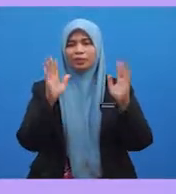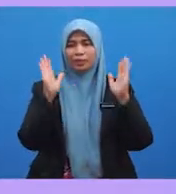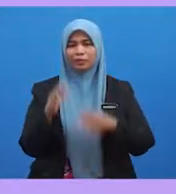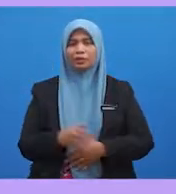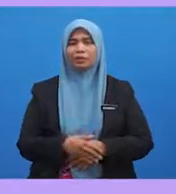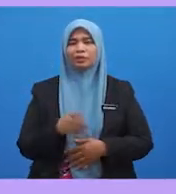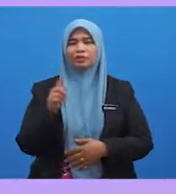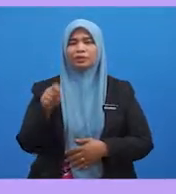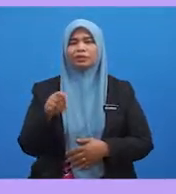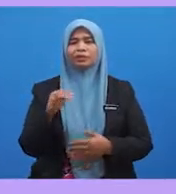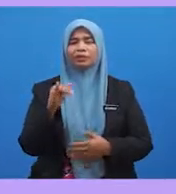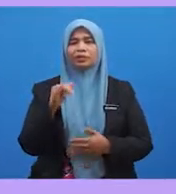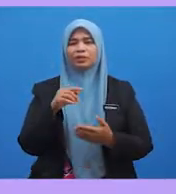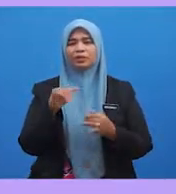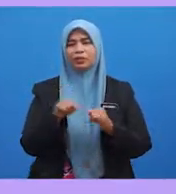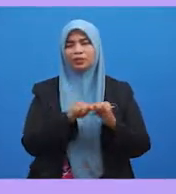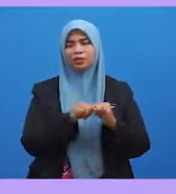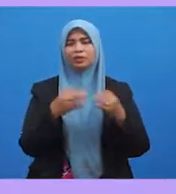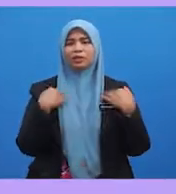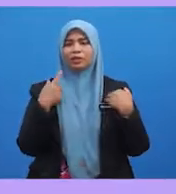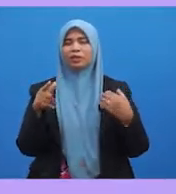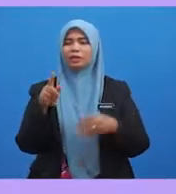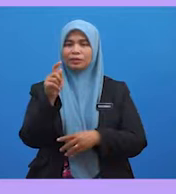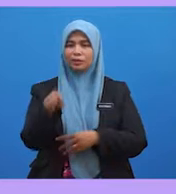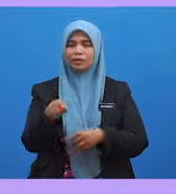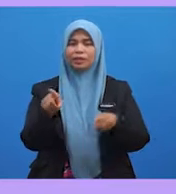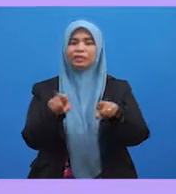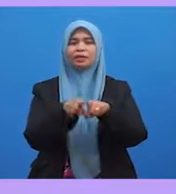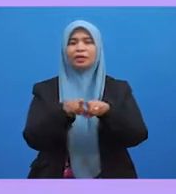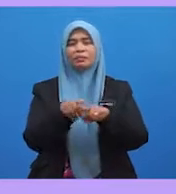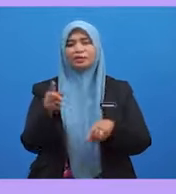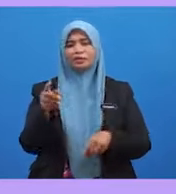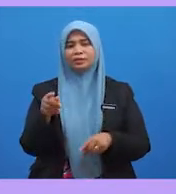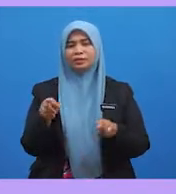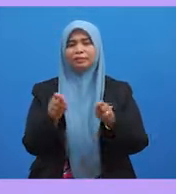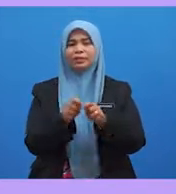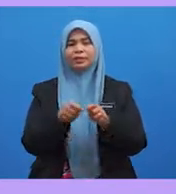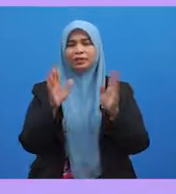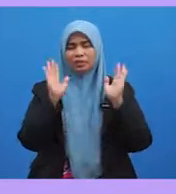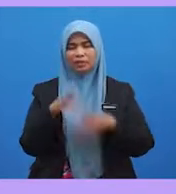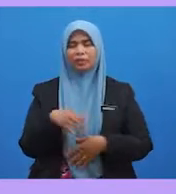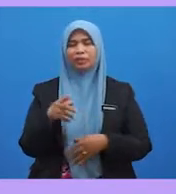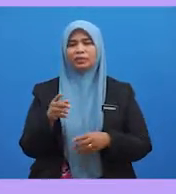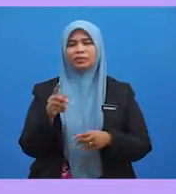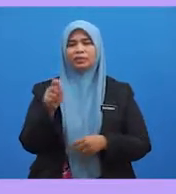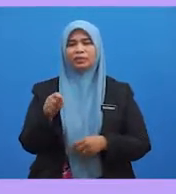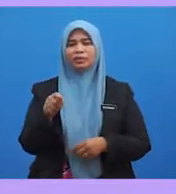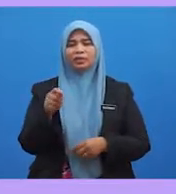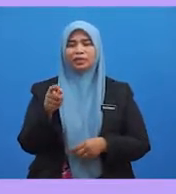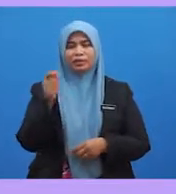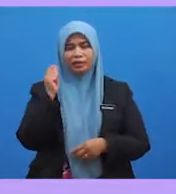Hukum menunaikan solat sunat hajat juga sunat, sama seperti solat sunat tahiyatul